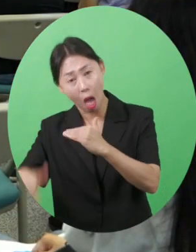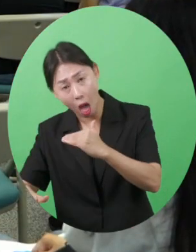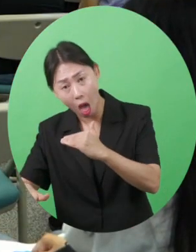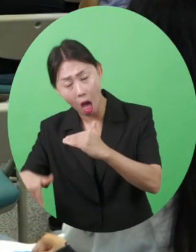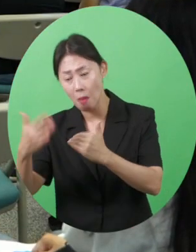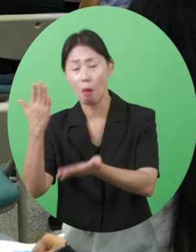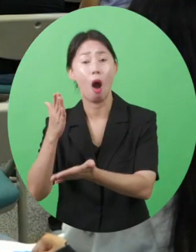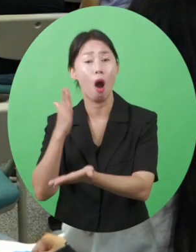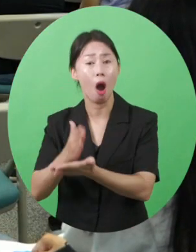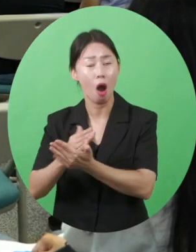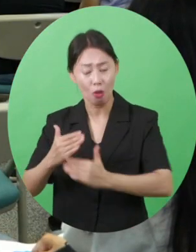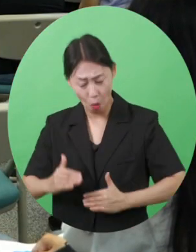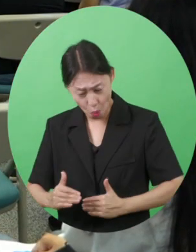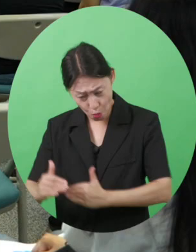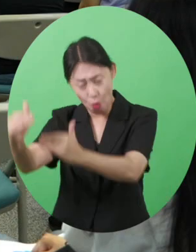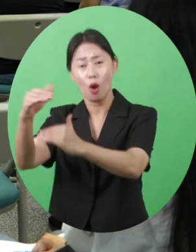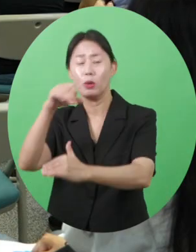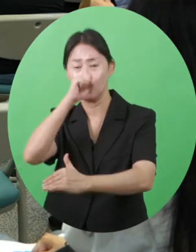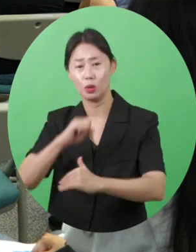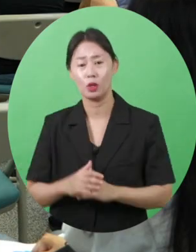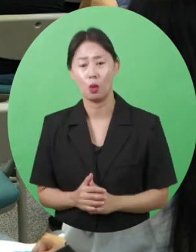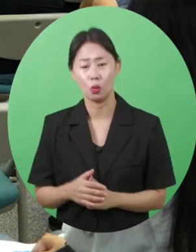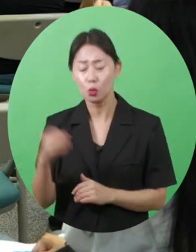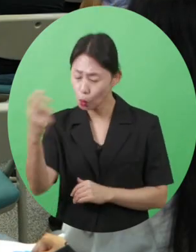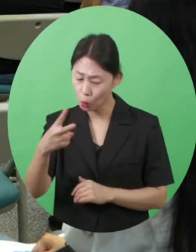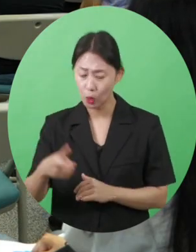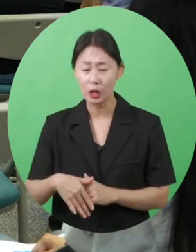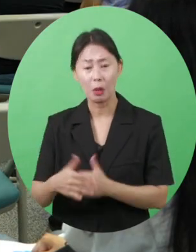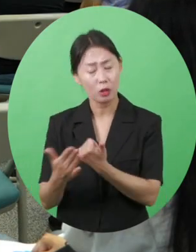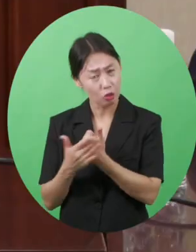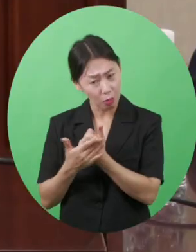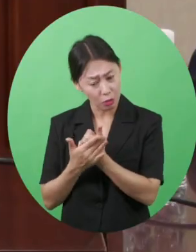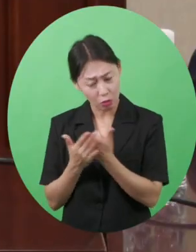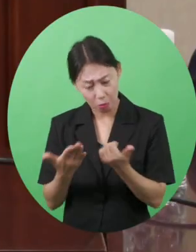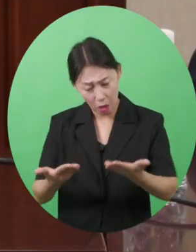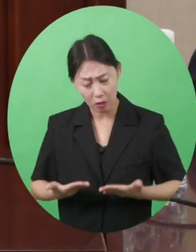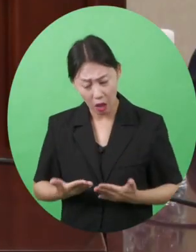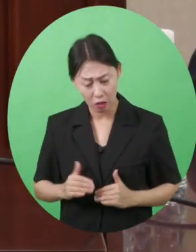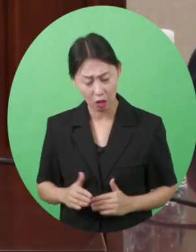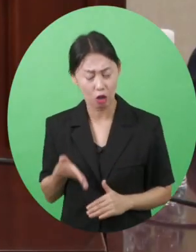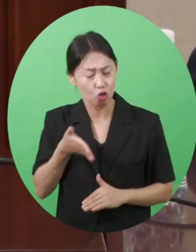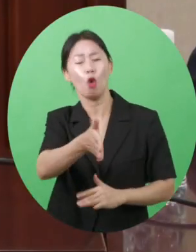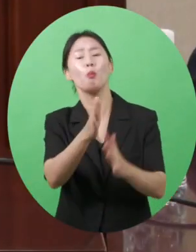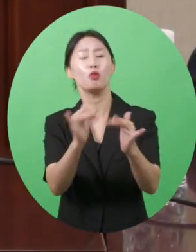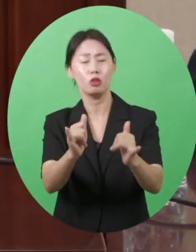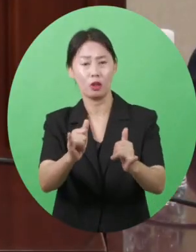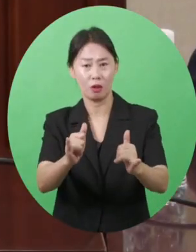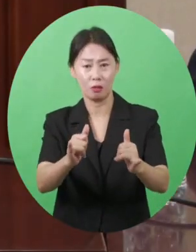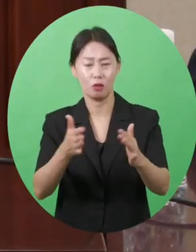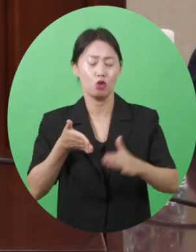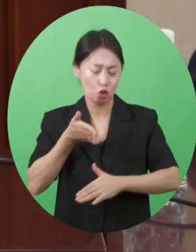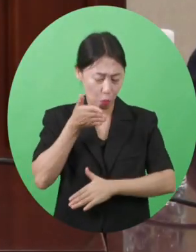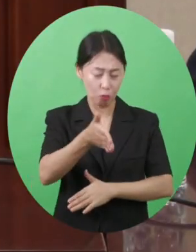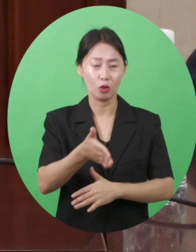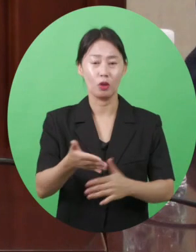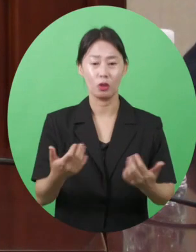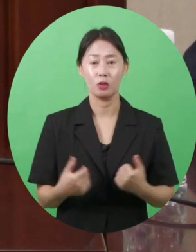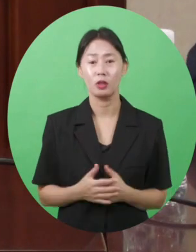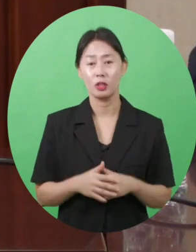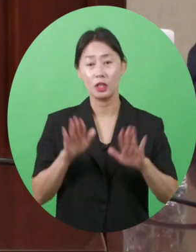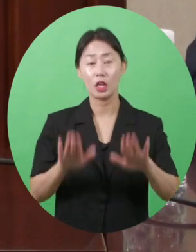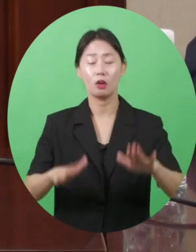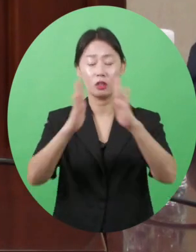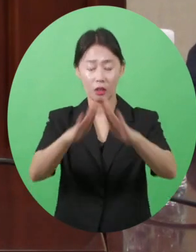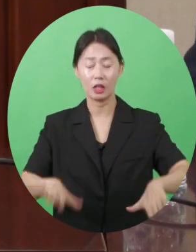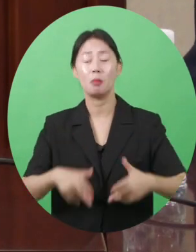또 전문성이 확보되는 지원, 이런 말씀을 해주신 것 같고요. 이상으로 오늘 전남 장애 권익